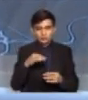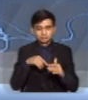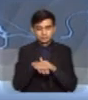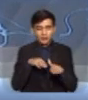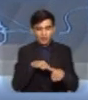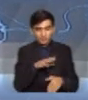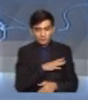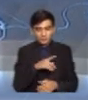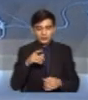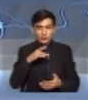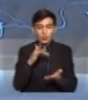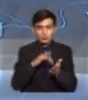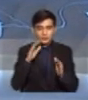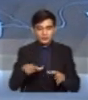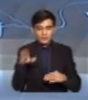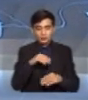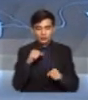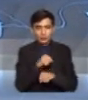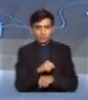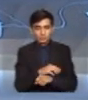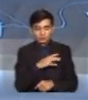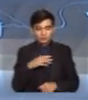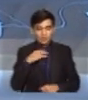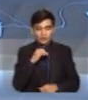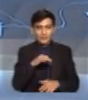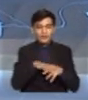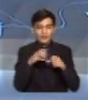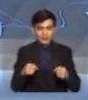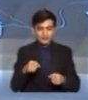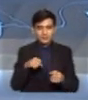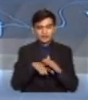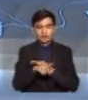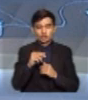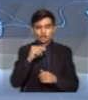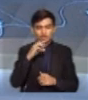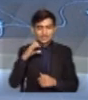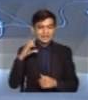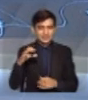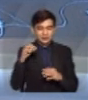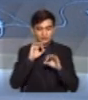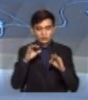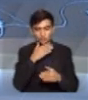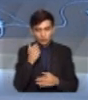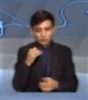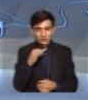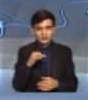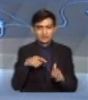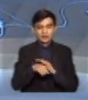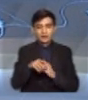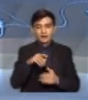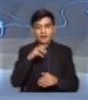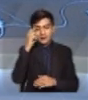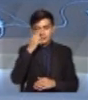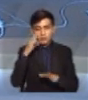коллапсом. Движение в городе почти парализовано. Но, несмотря на это, власти почему-то не вводят режим ЧС. В столице его объявили еще накануне.